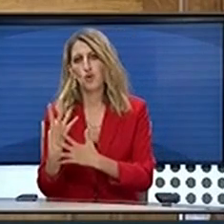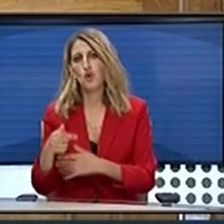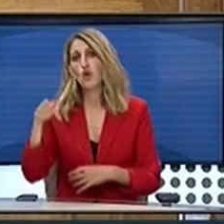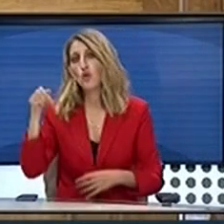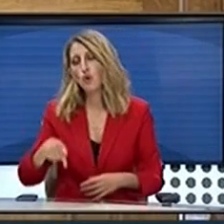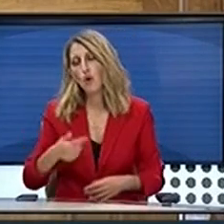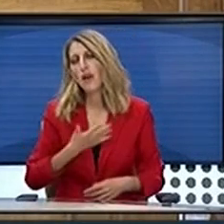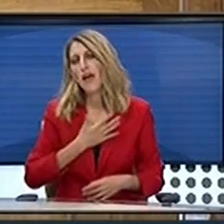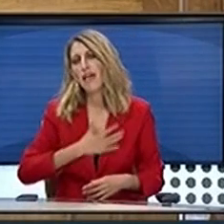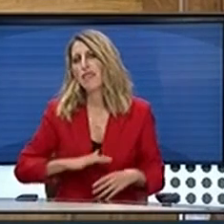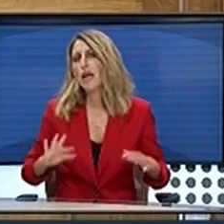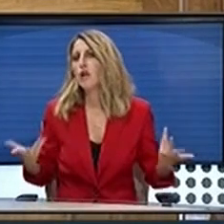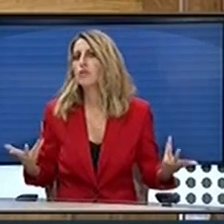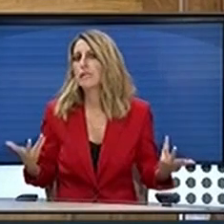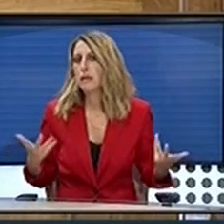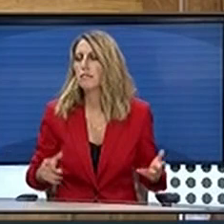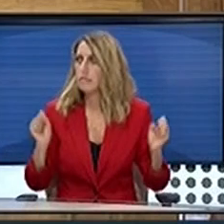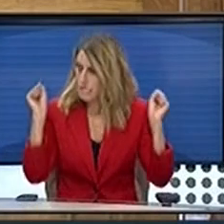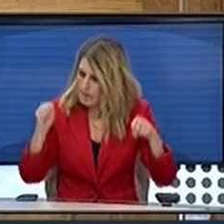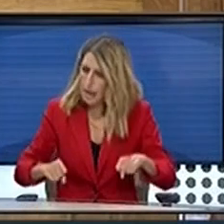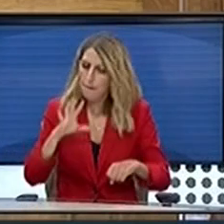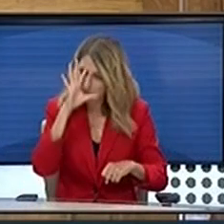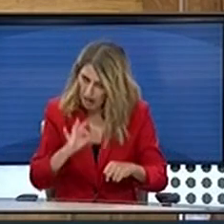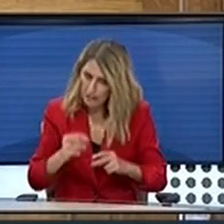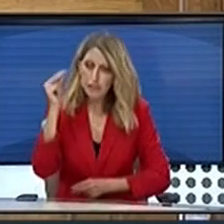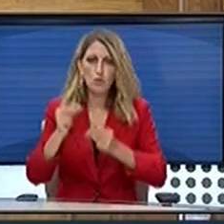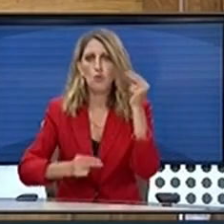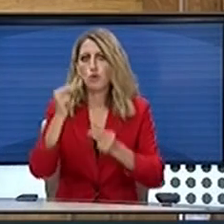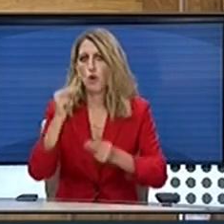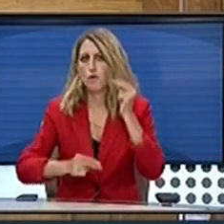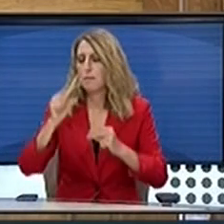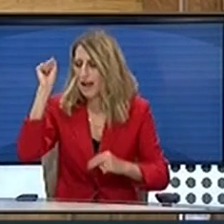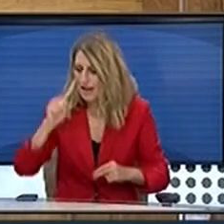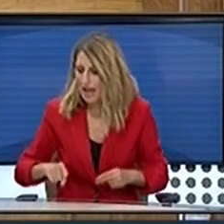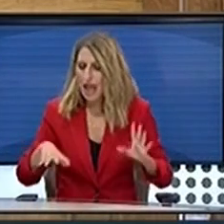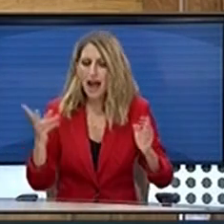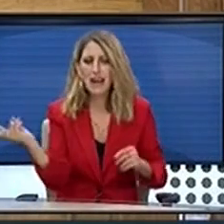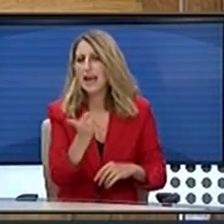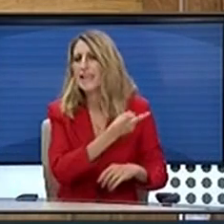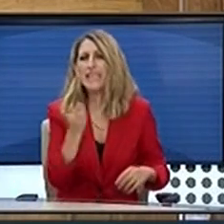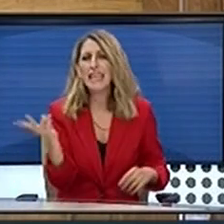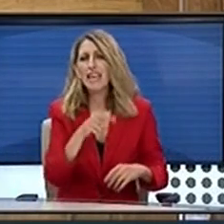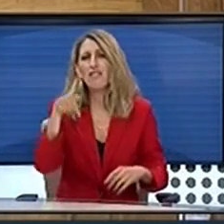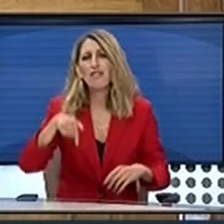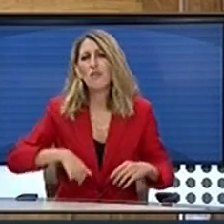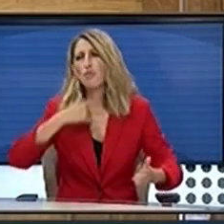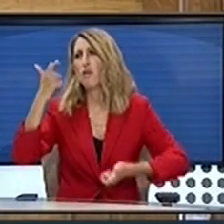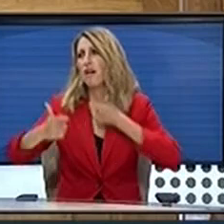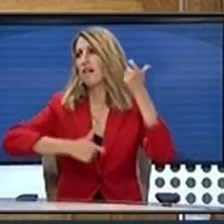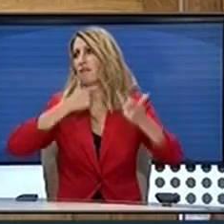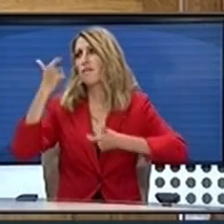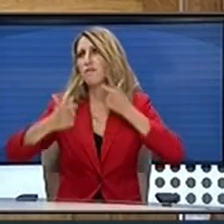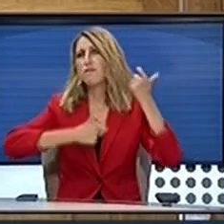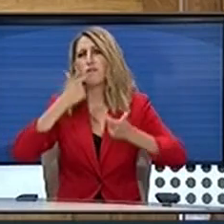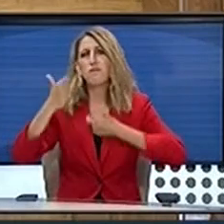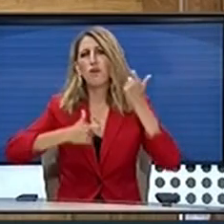εργαλειοποιήσει ένα πραγματικό θέμα, διαμορφώνοντας δήθεν σκηνικό πολιτικής κρίσης. Να παρουσιάσει